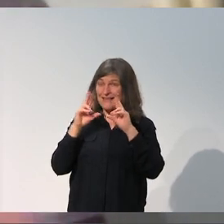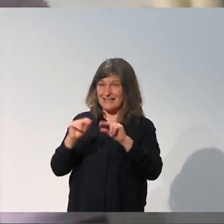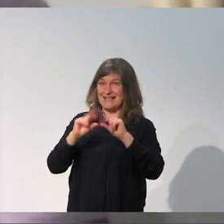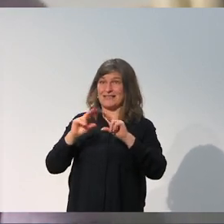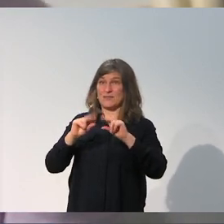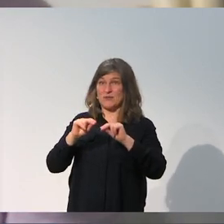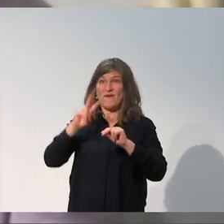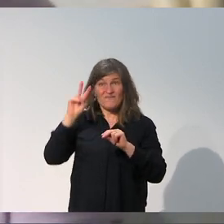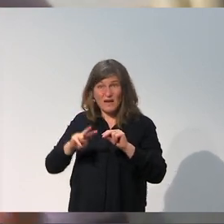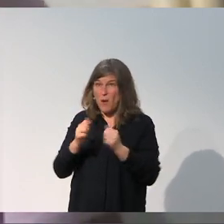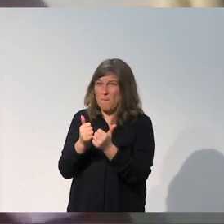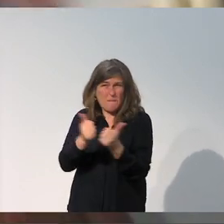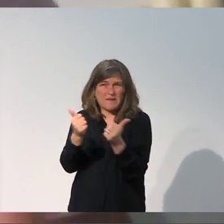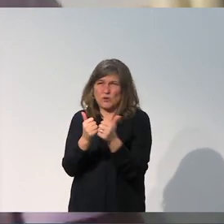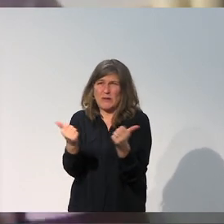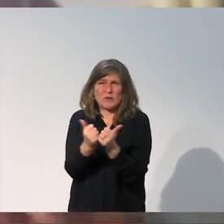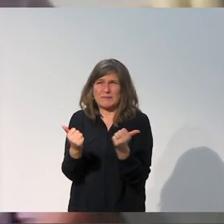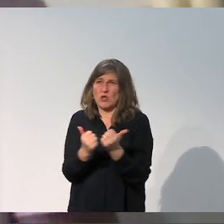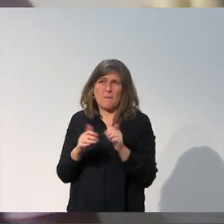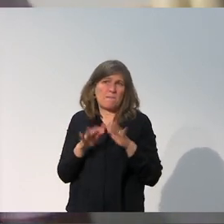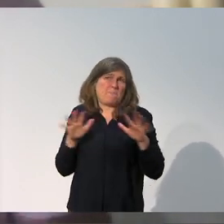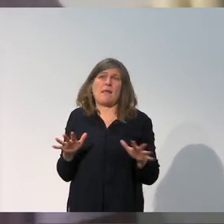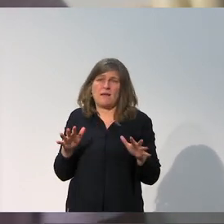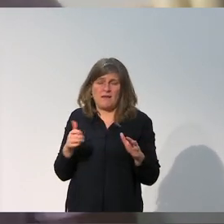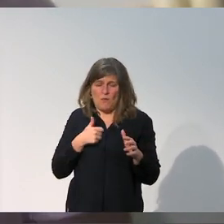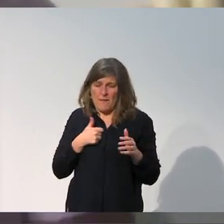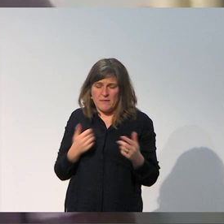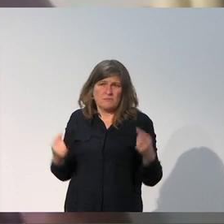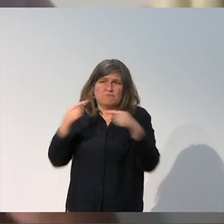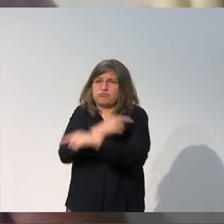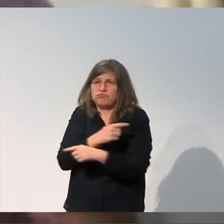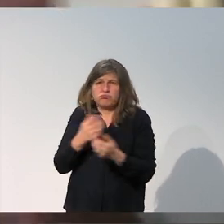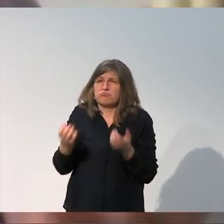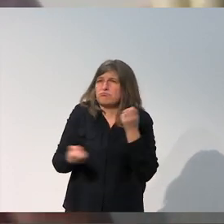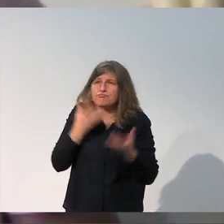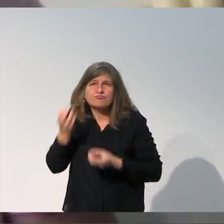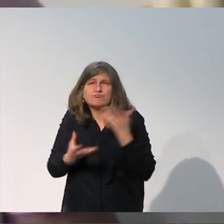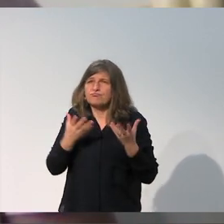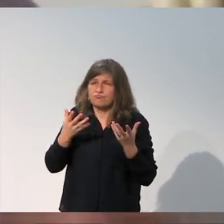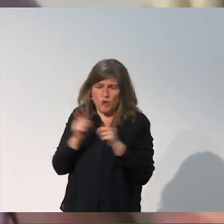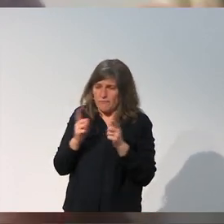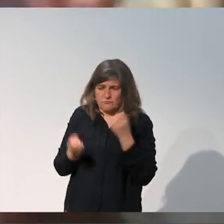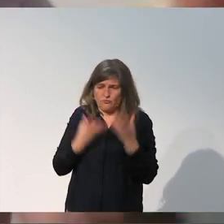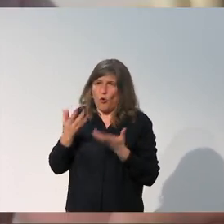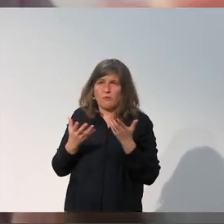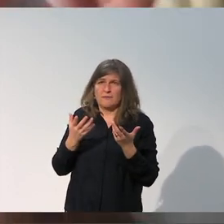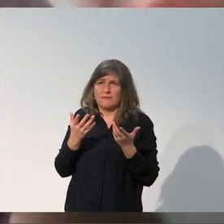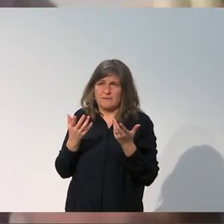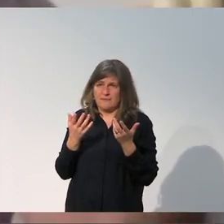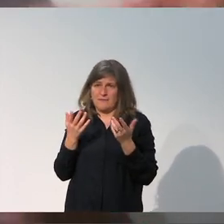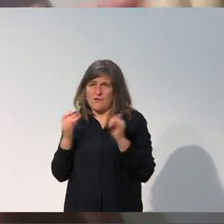également oxymoriques et de faire une sorte de jeu de jonglage avec que chaque adjectif trouve son espèce d'opposé pour faire un